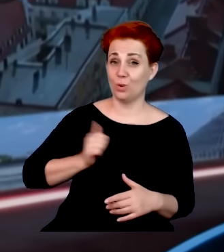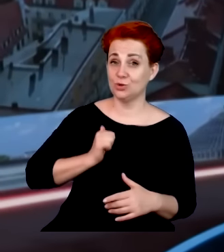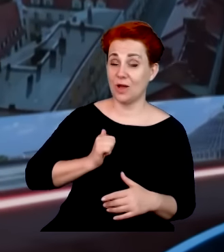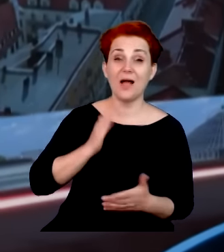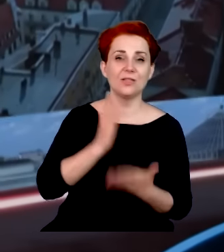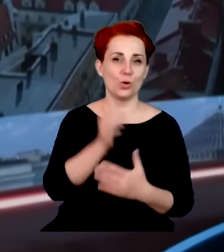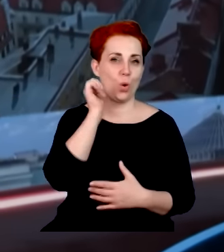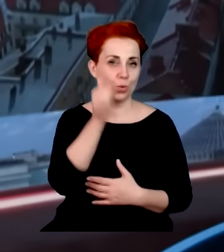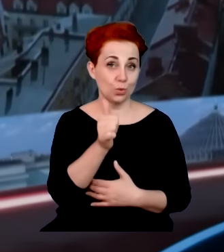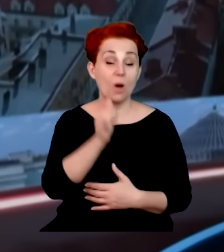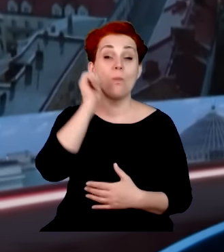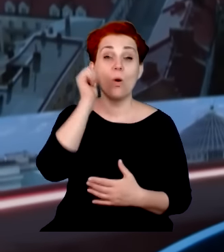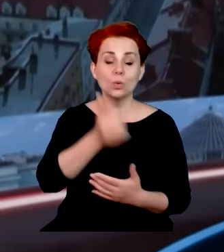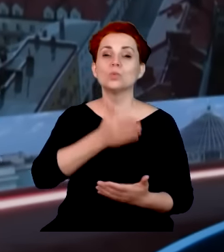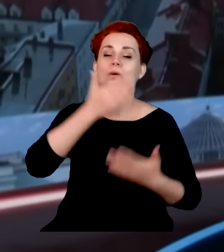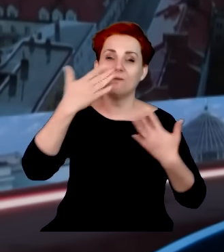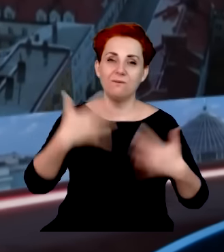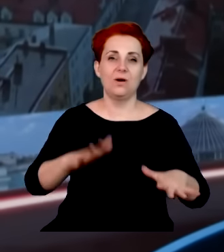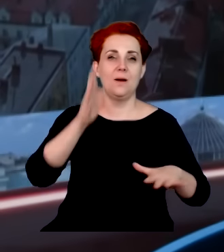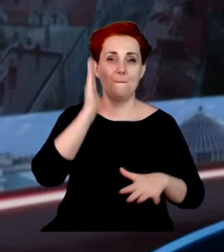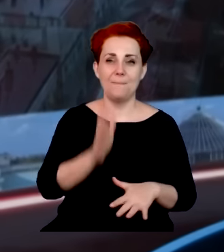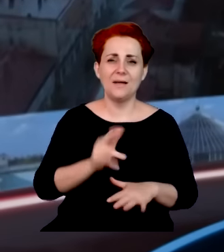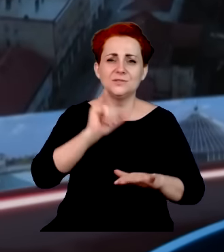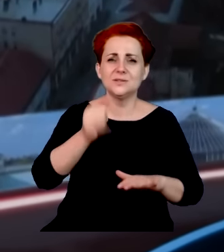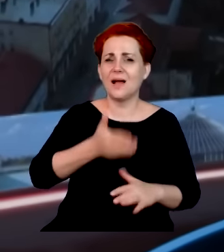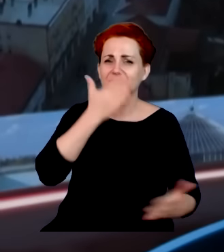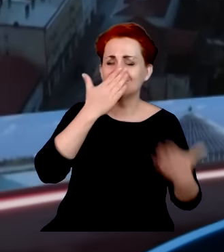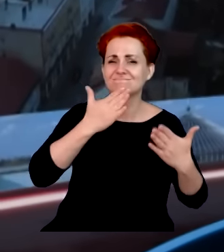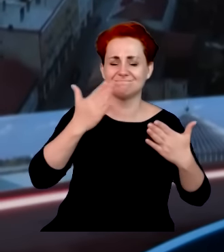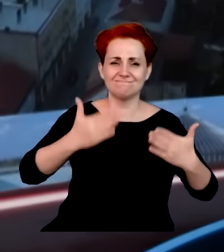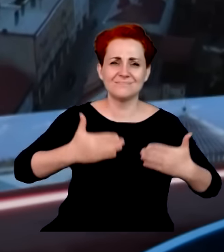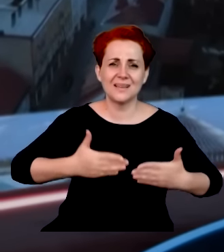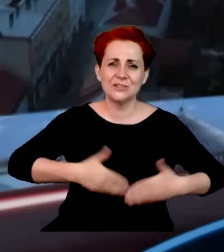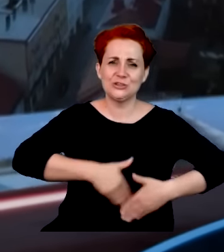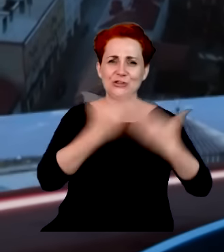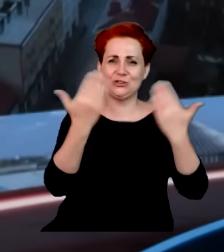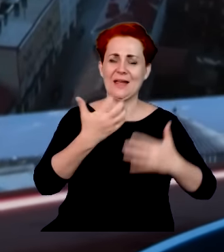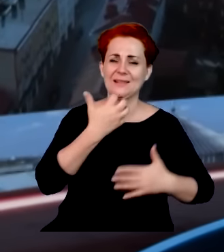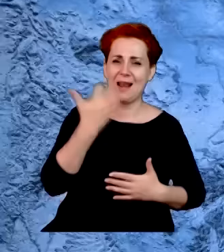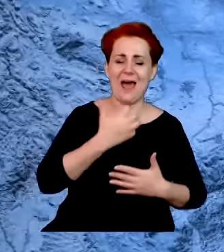bo jutro już wreszcie przyjdzie. Jaki będzie ten pierwszy dzień astronomicznego lata? Sprawdźmy.